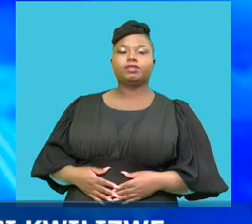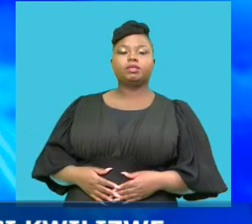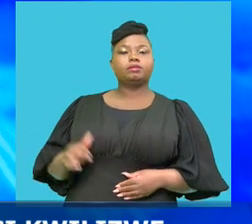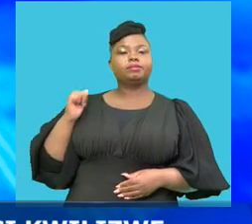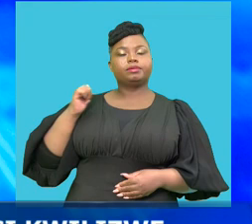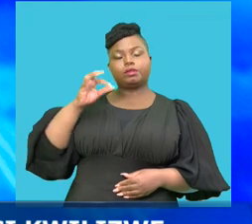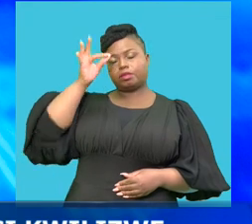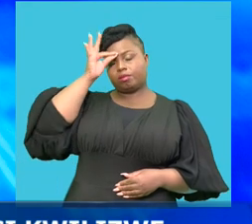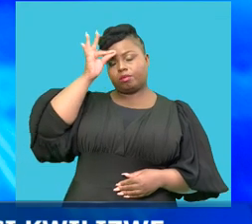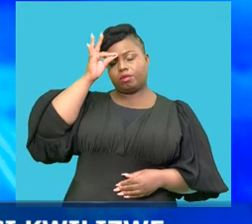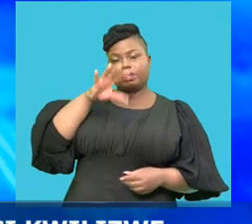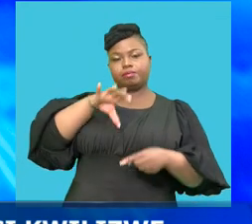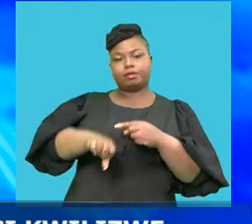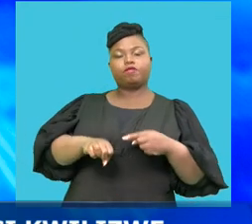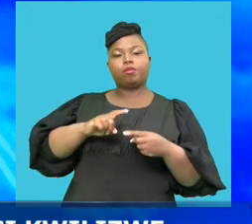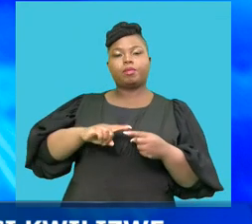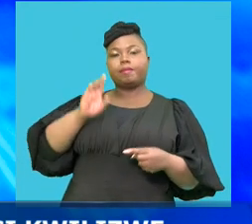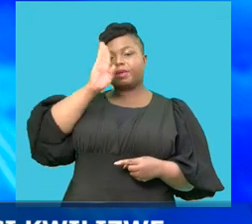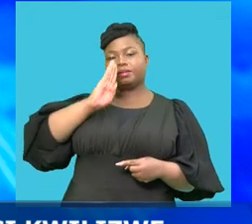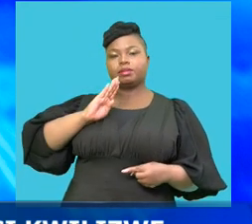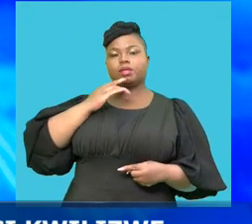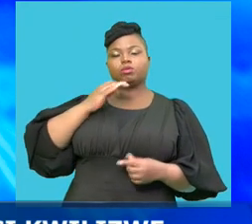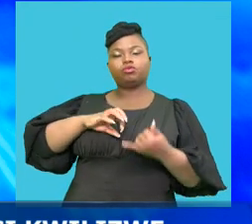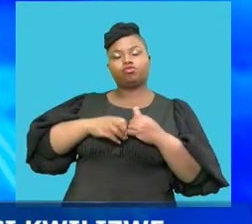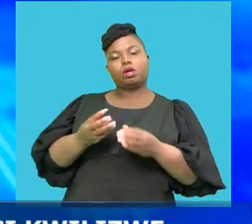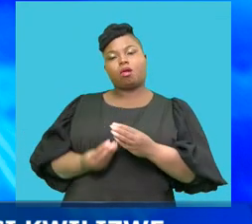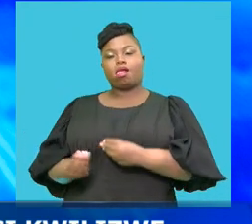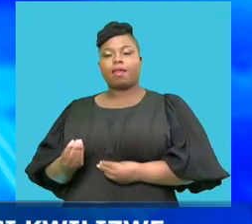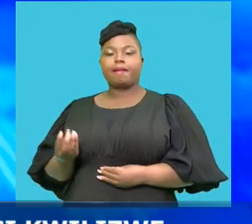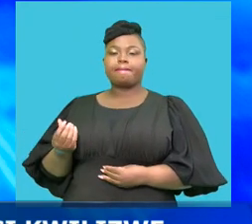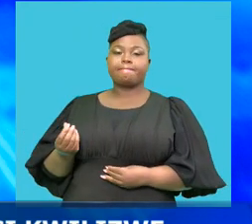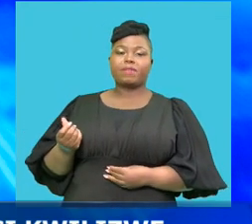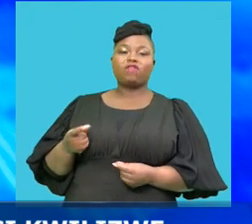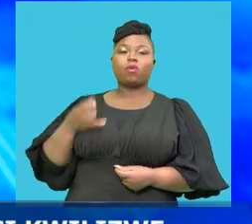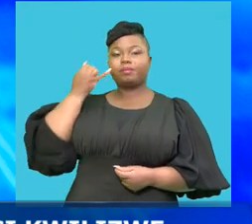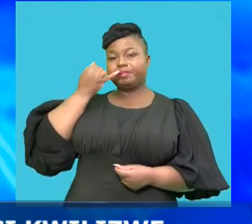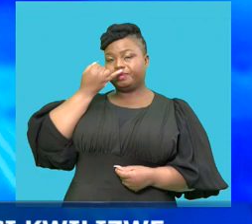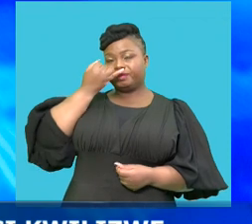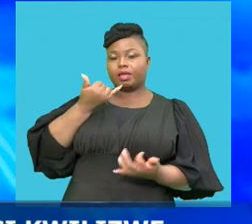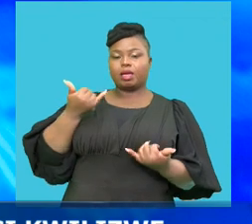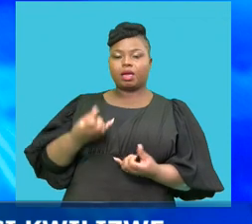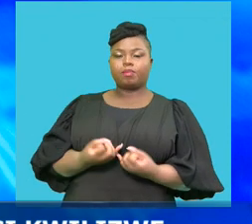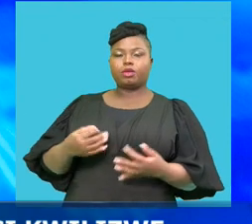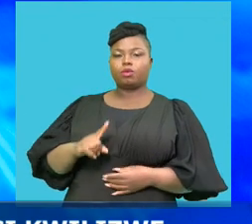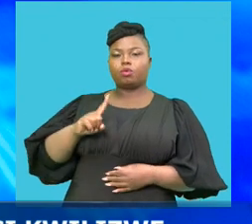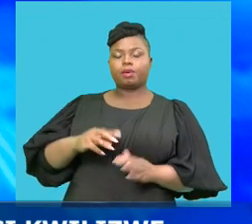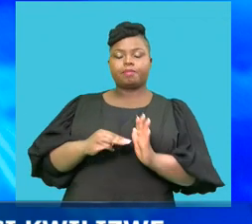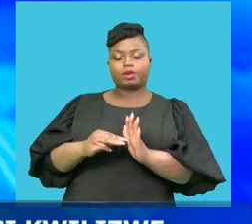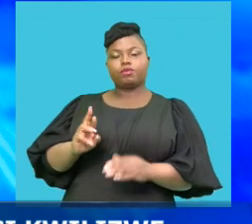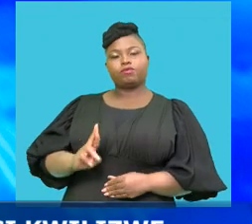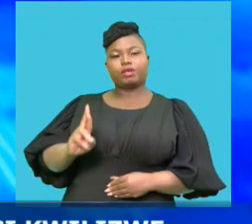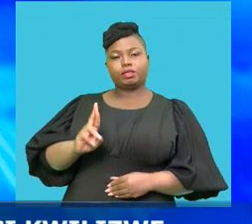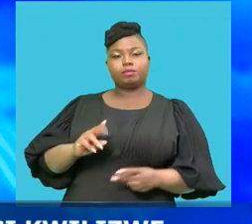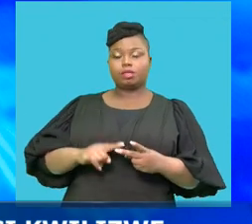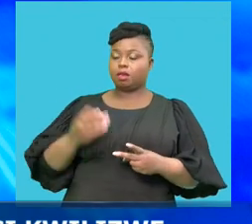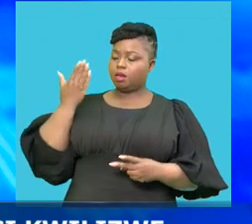Izo la ma polisa abambe indota ya se Brazili, ebi zama kukye obolo zisa isi obi zikweli, ezi babisa isikitise randi 1 million rands. Ukange